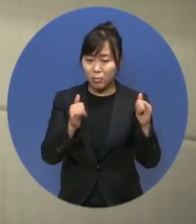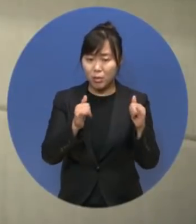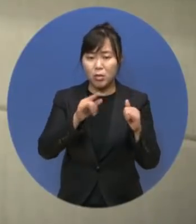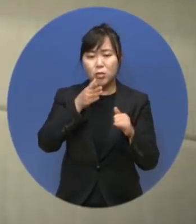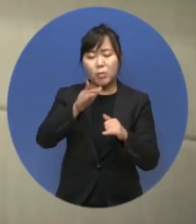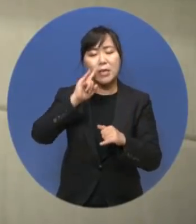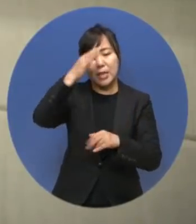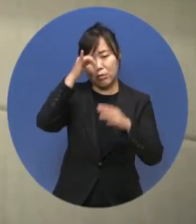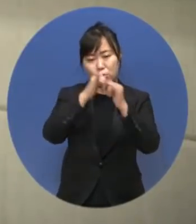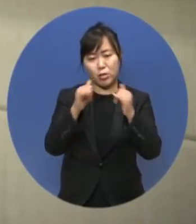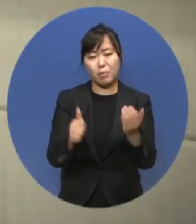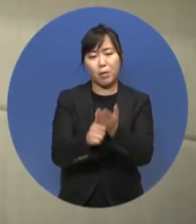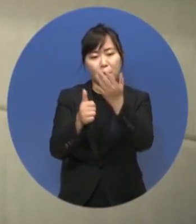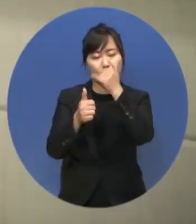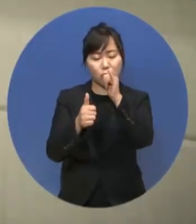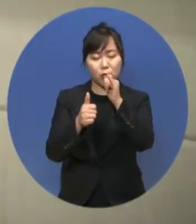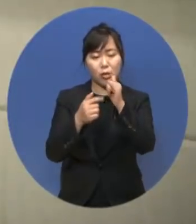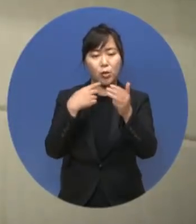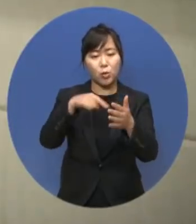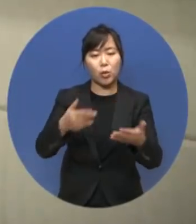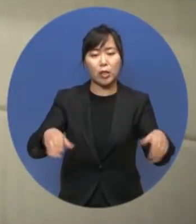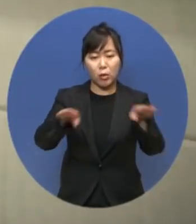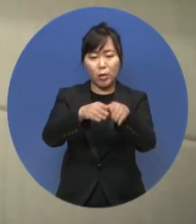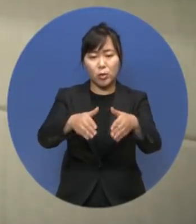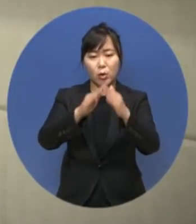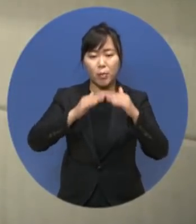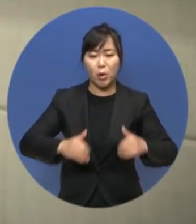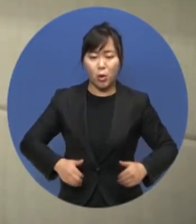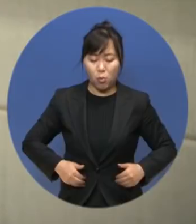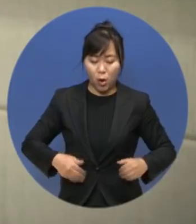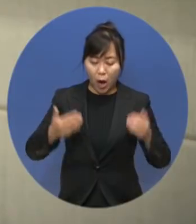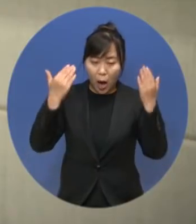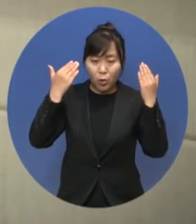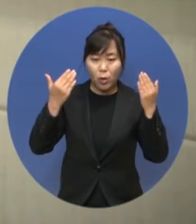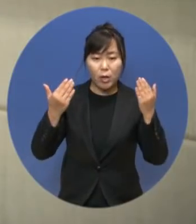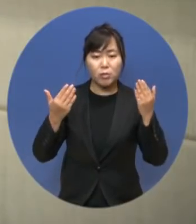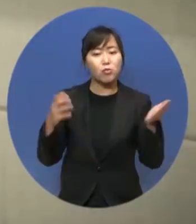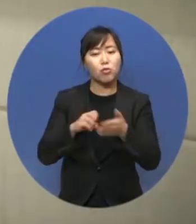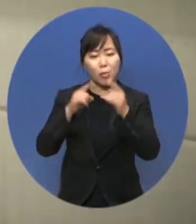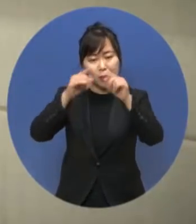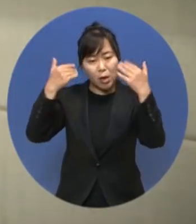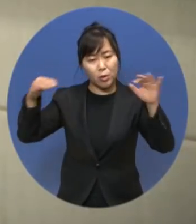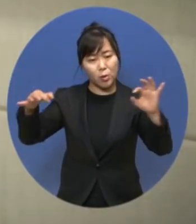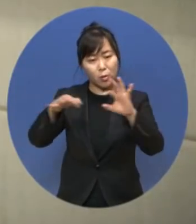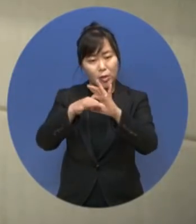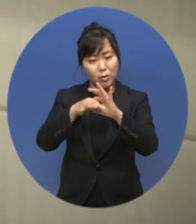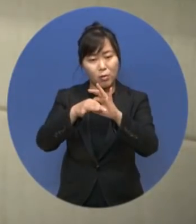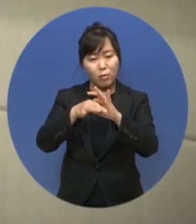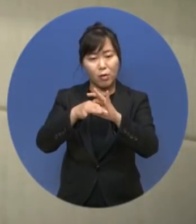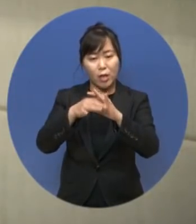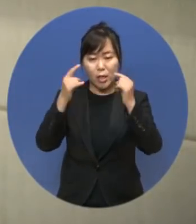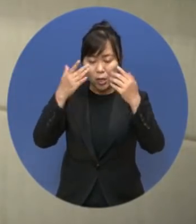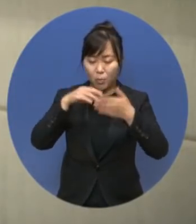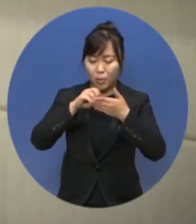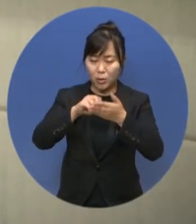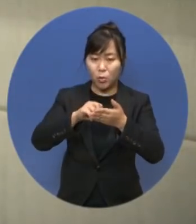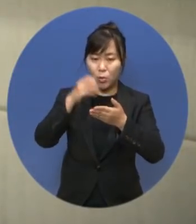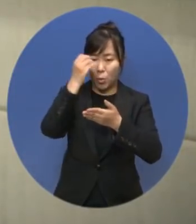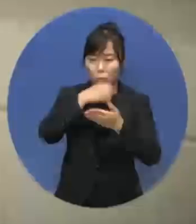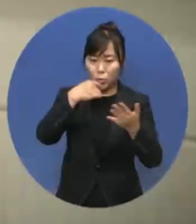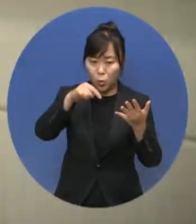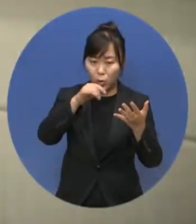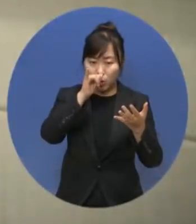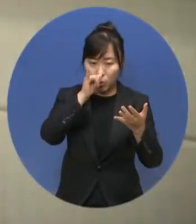양성할 수 있는 교육기관 설립이 필요하고 학교와 지역 대학에 연계해서 학생이 대학교에 진학해서 고등교육을